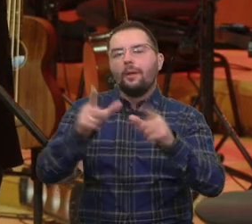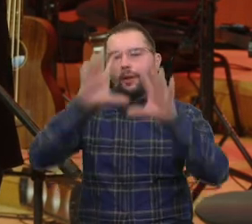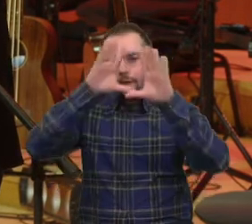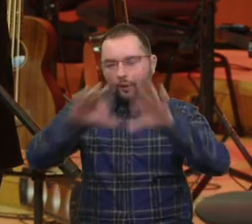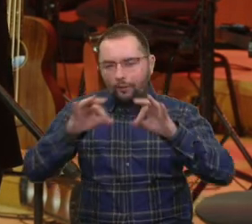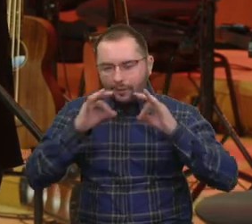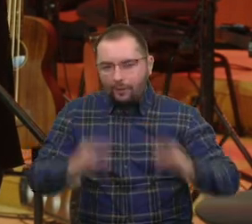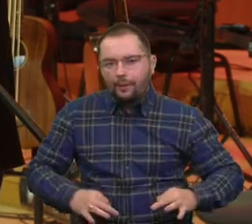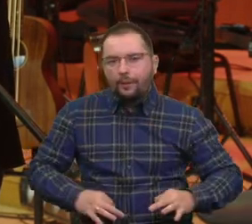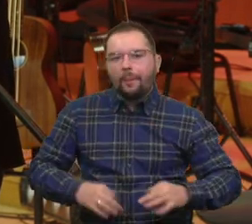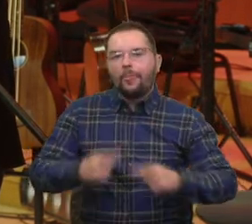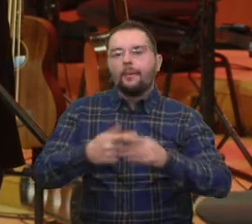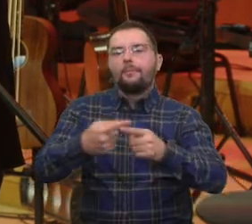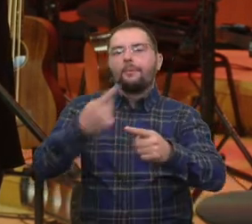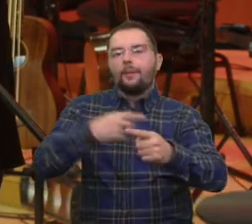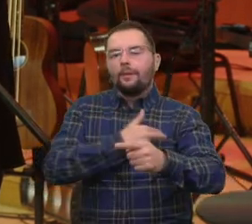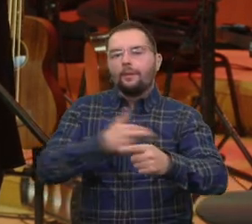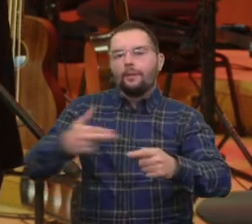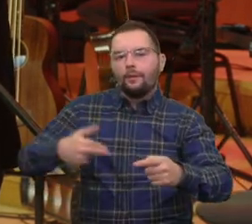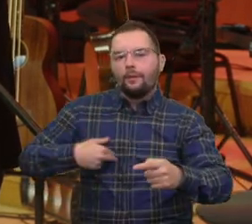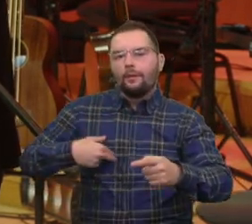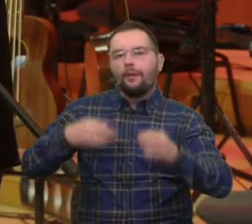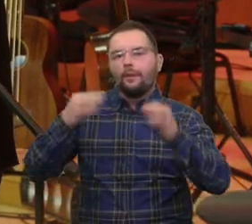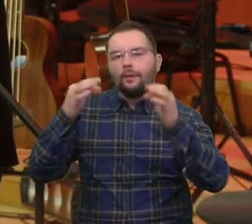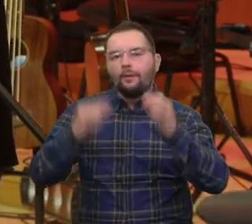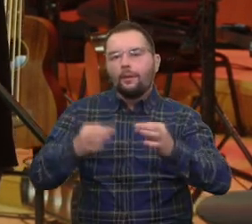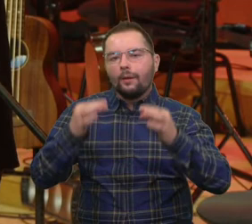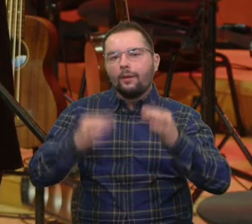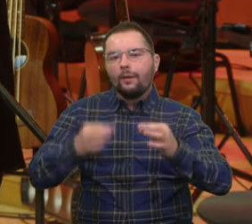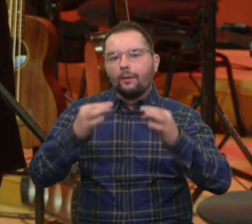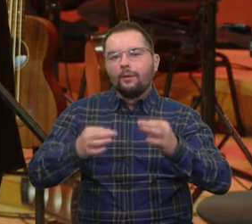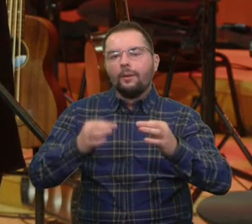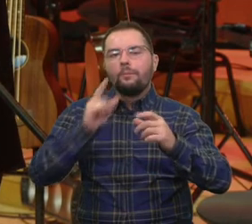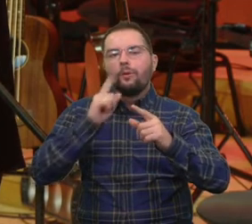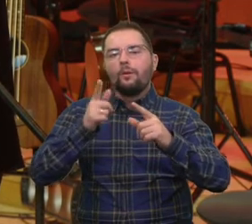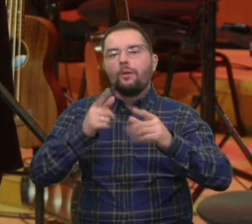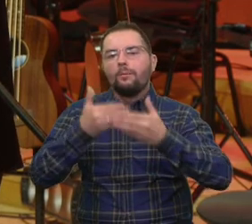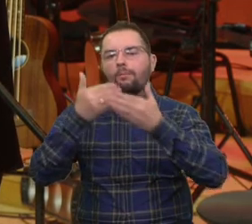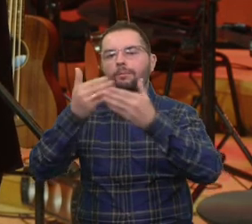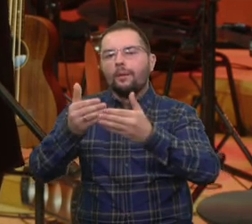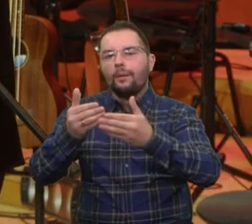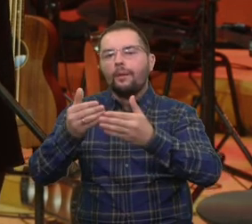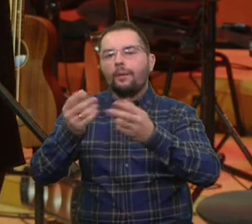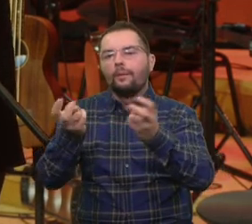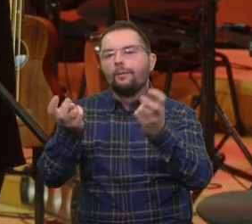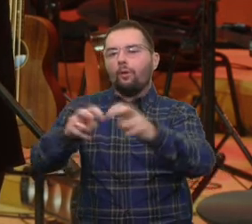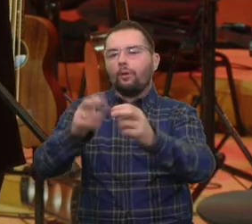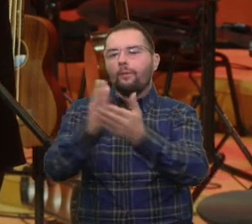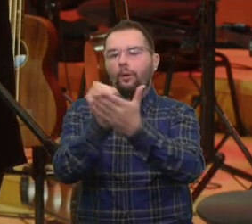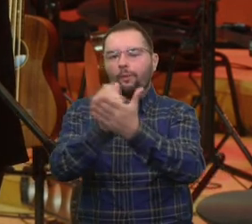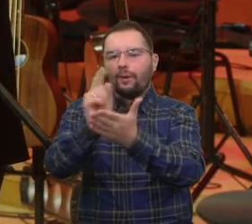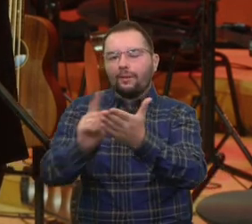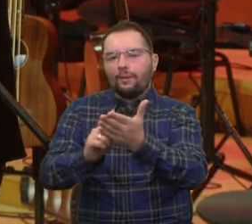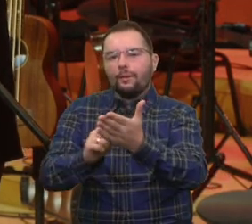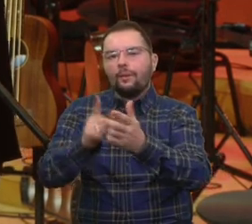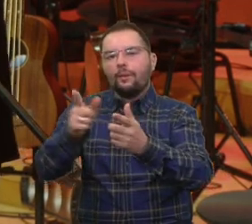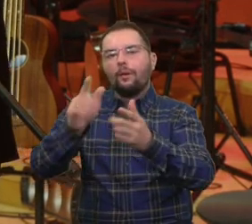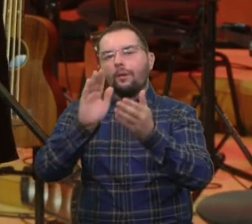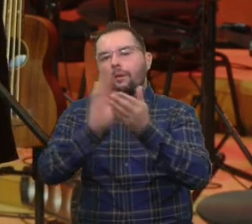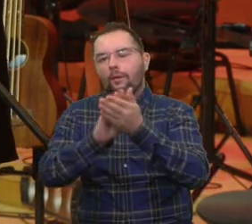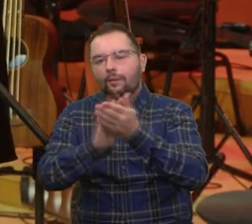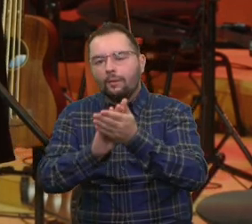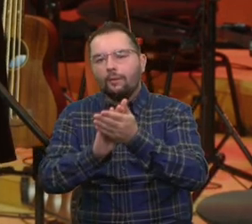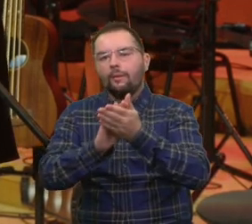Szanowni Państwo, przed nami uroczystość wręczenia grawerów dla twórców reformy samorządowej. O oklaski i